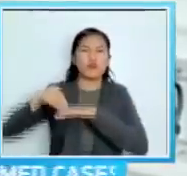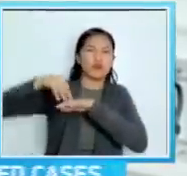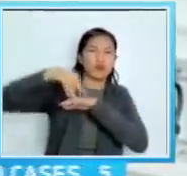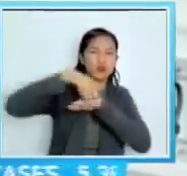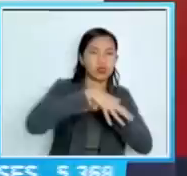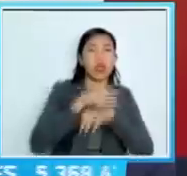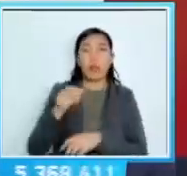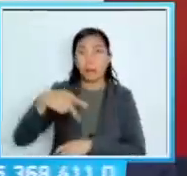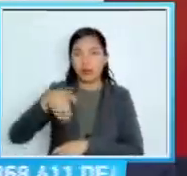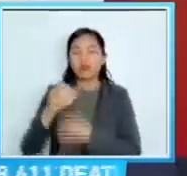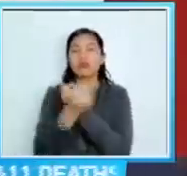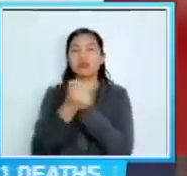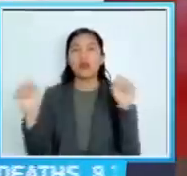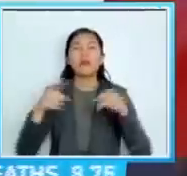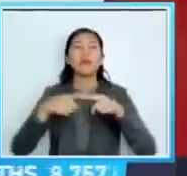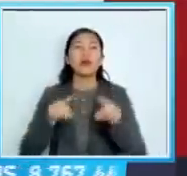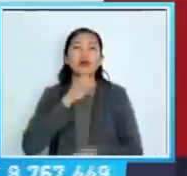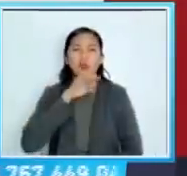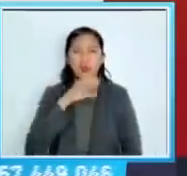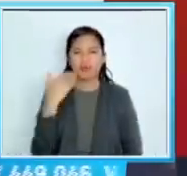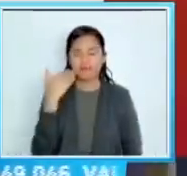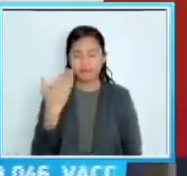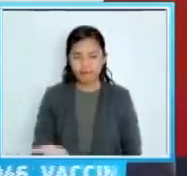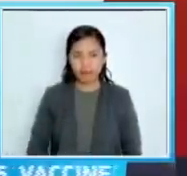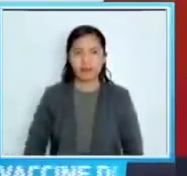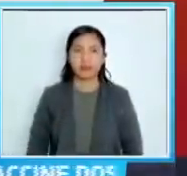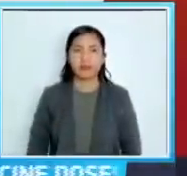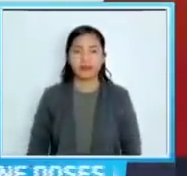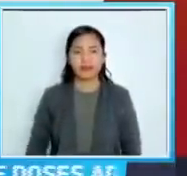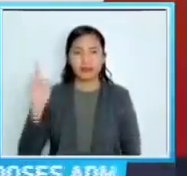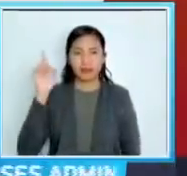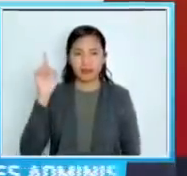lola. Ang palisod kaya naman ito, sir, lisod.